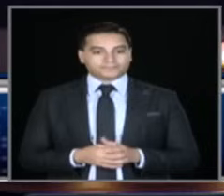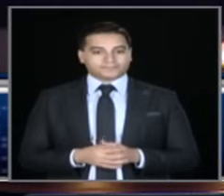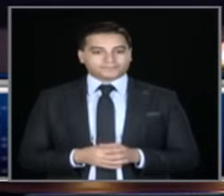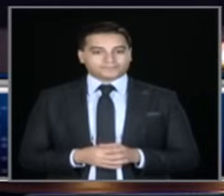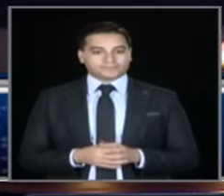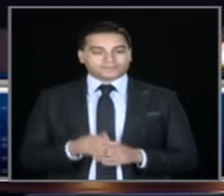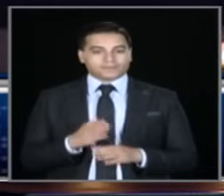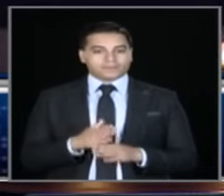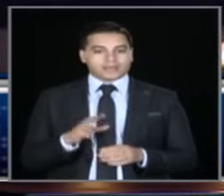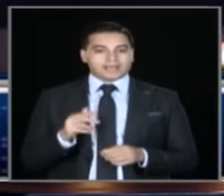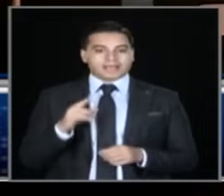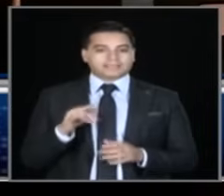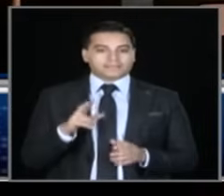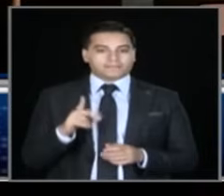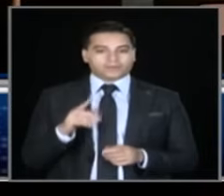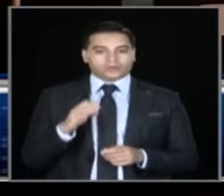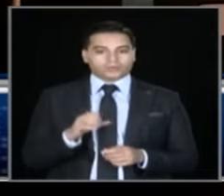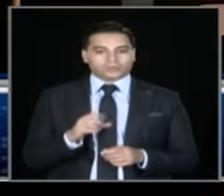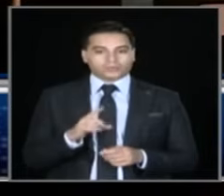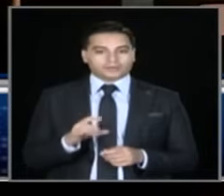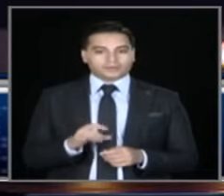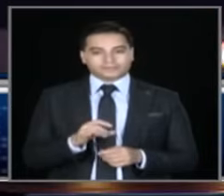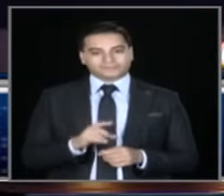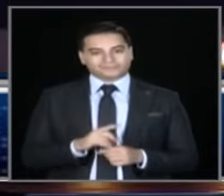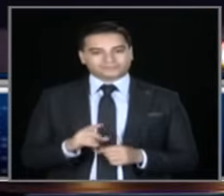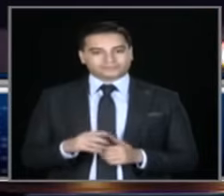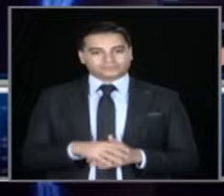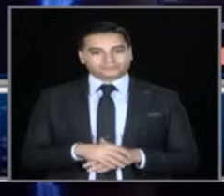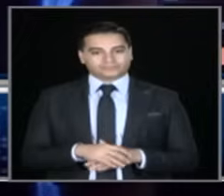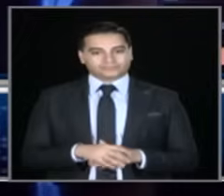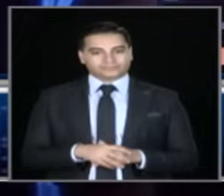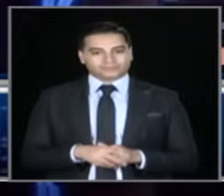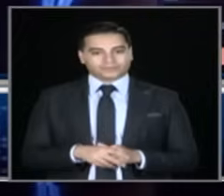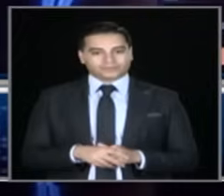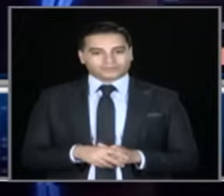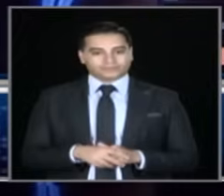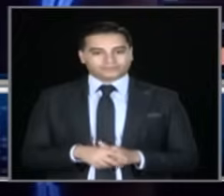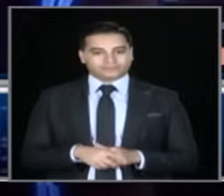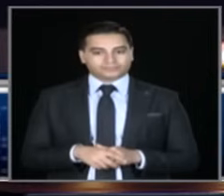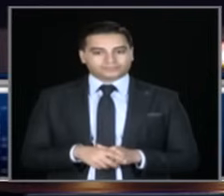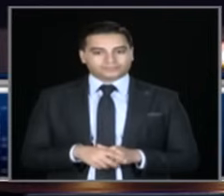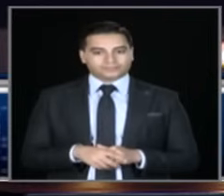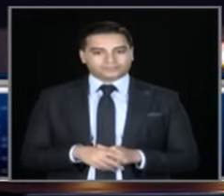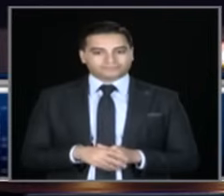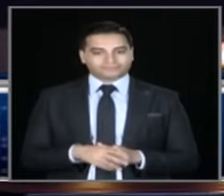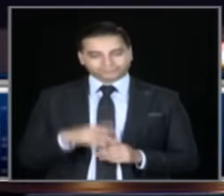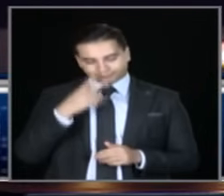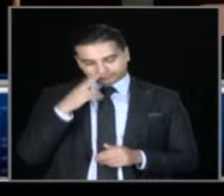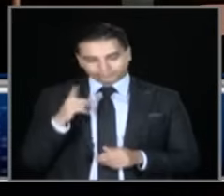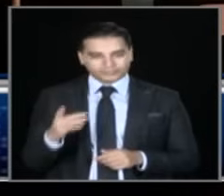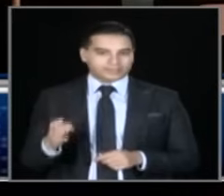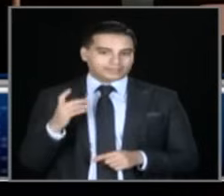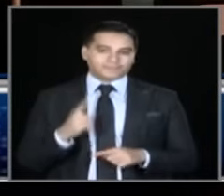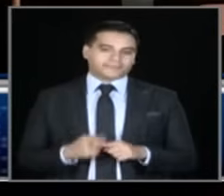اخراج هادي الباجوري. تغريد اجابتك سريهاني. غلط غلط الويلي. كريم جابر الويلي. الويلي الويلي كريم جابر. هارد لك يا